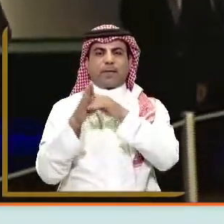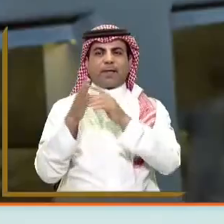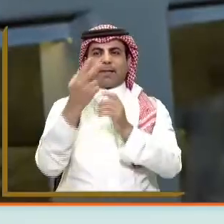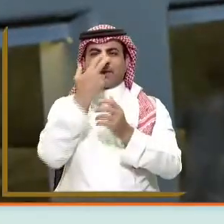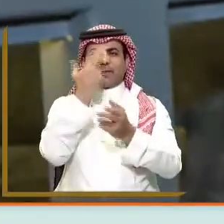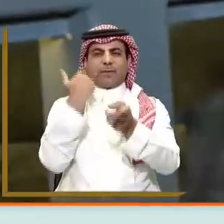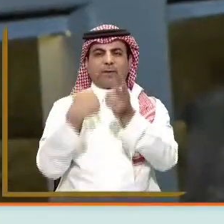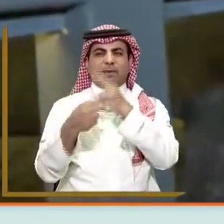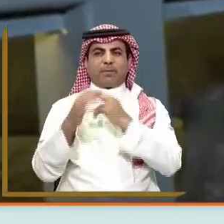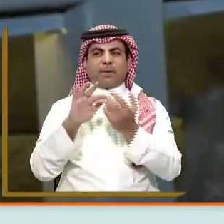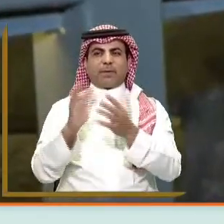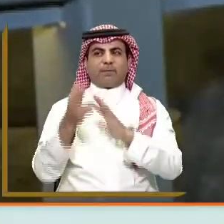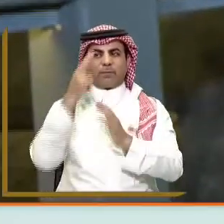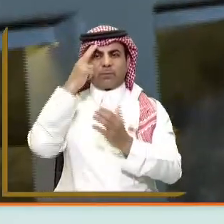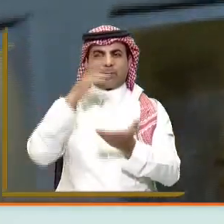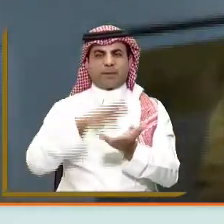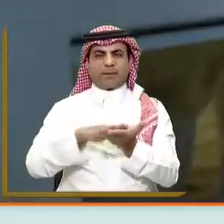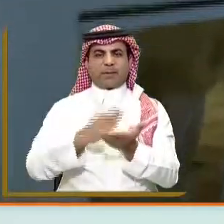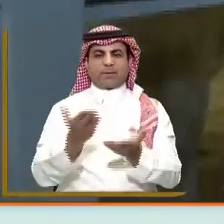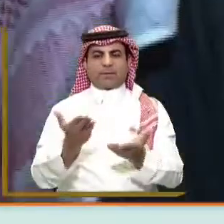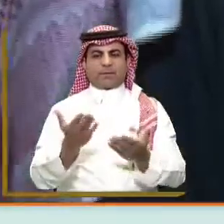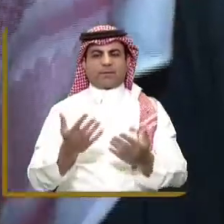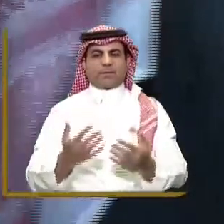لمراحل تاريخ الدولة السعودية.